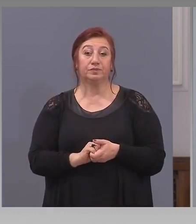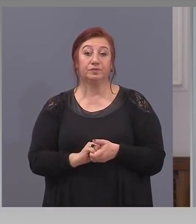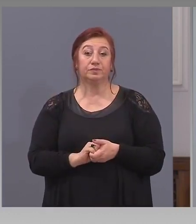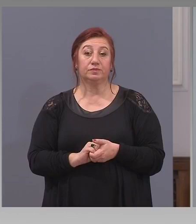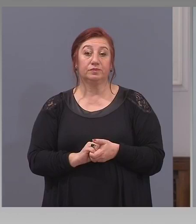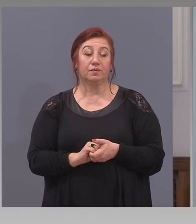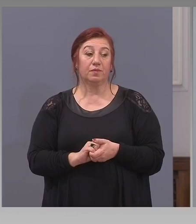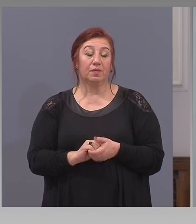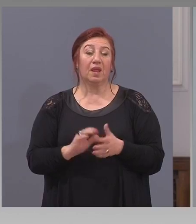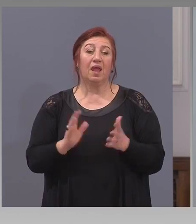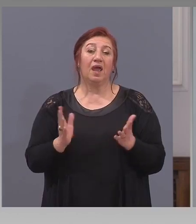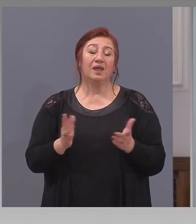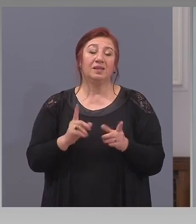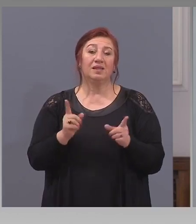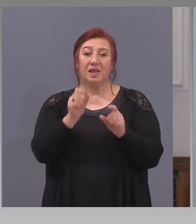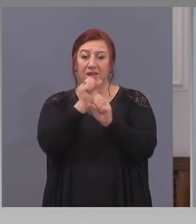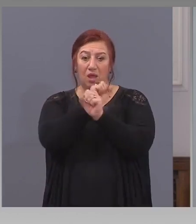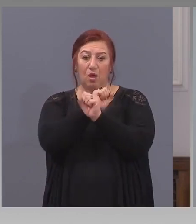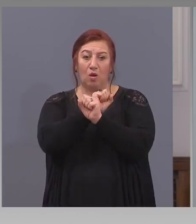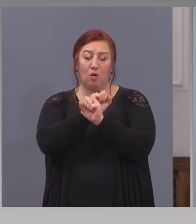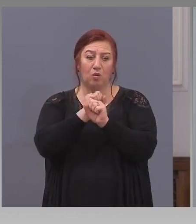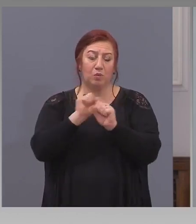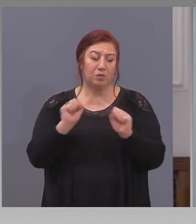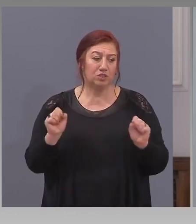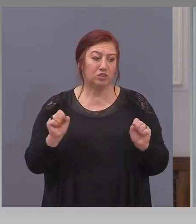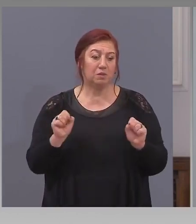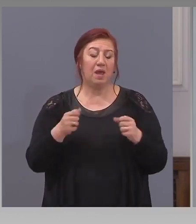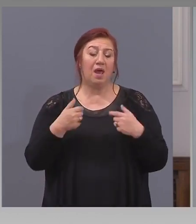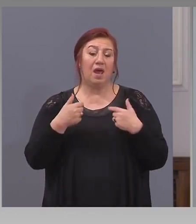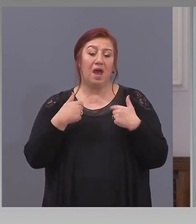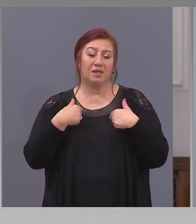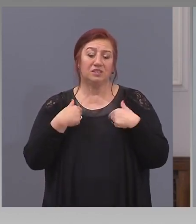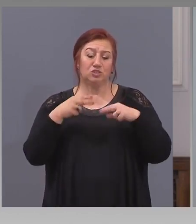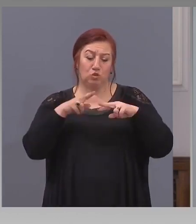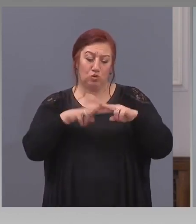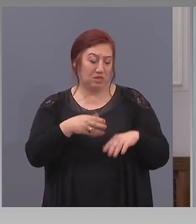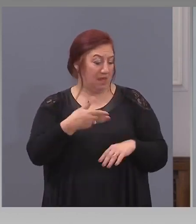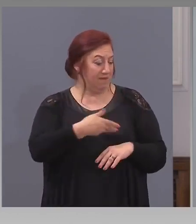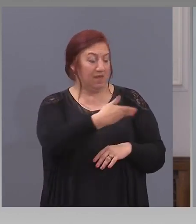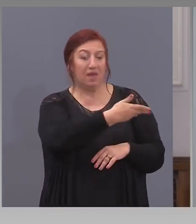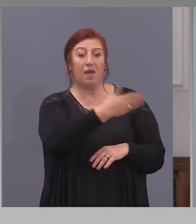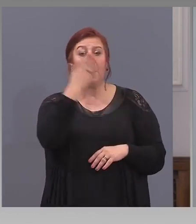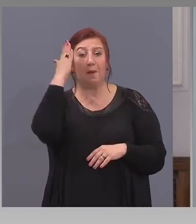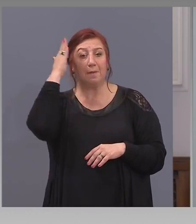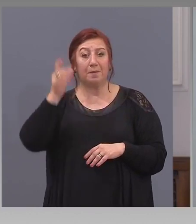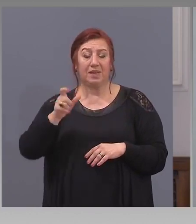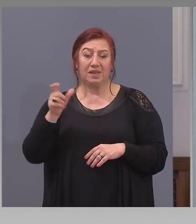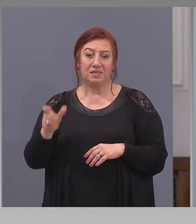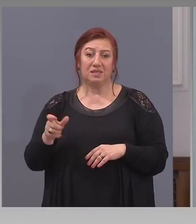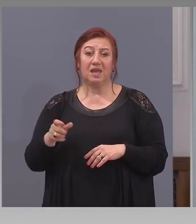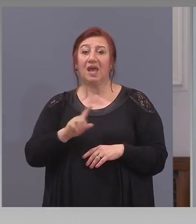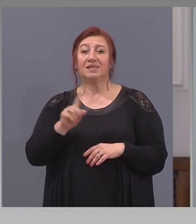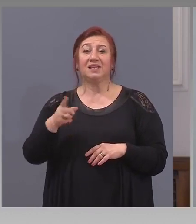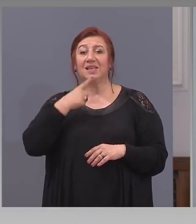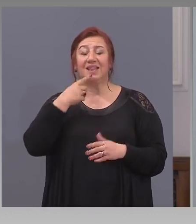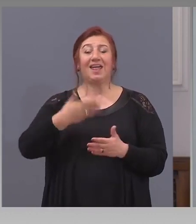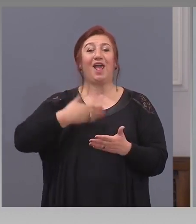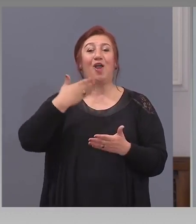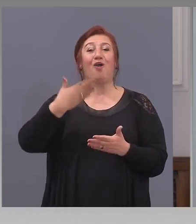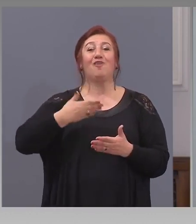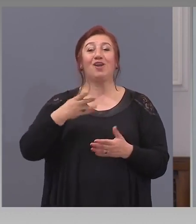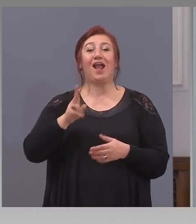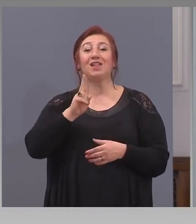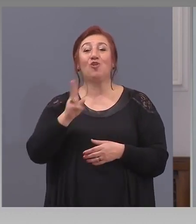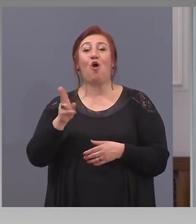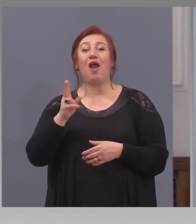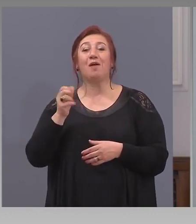Айде да не ви обидам, а трябваше и към министрите. Аз ще ги остава все пак, за да не съм Камен Донев. Голям приятел ми е, но